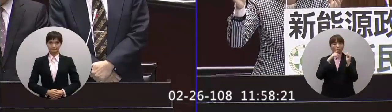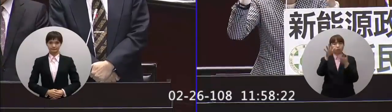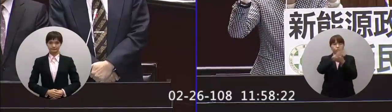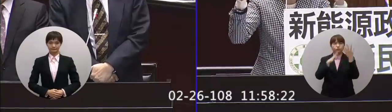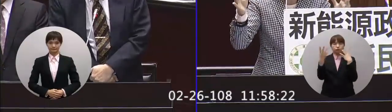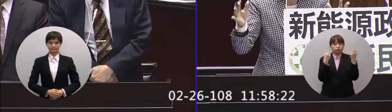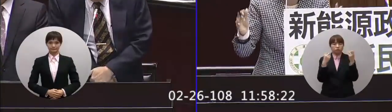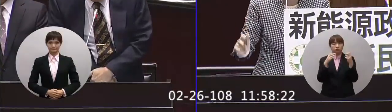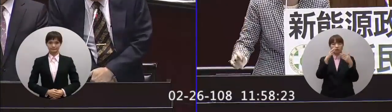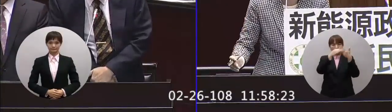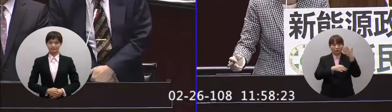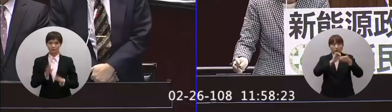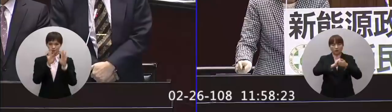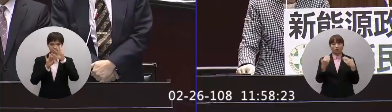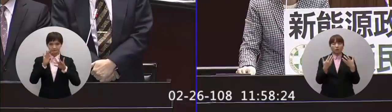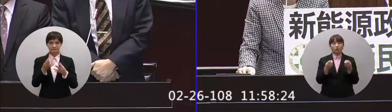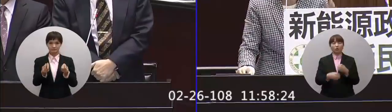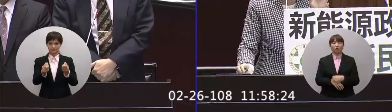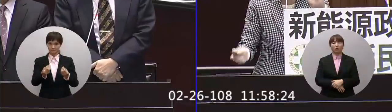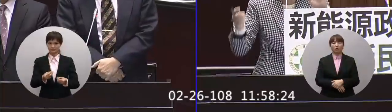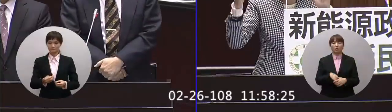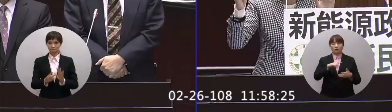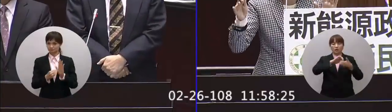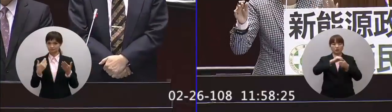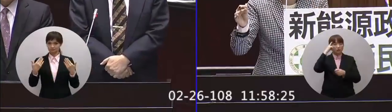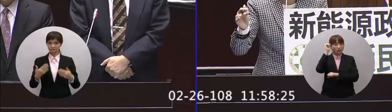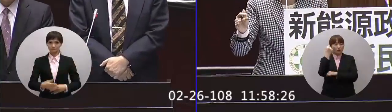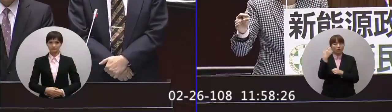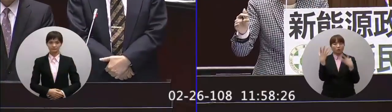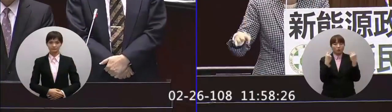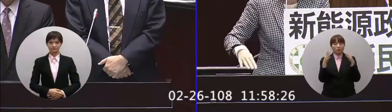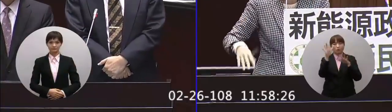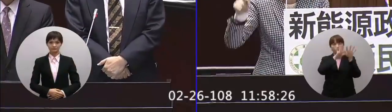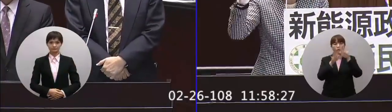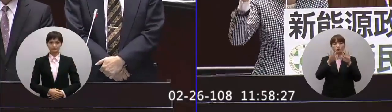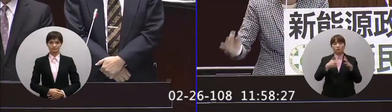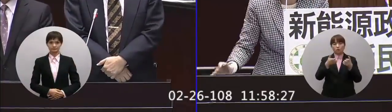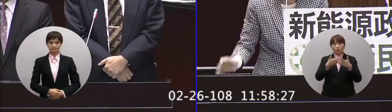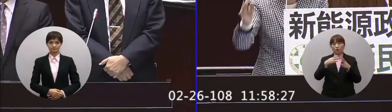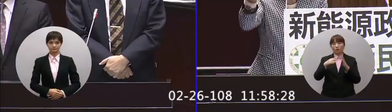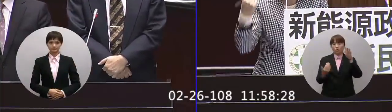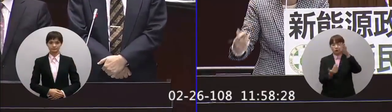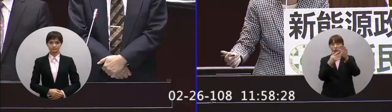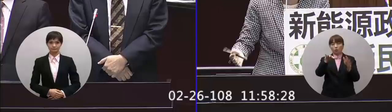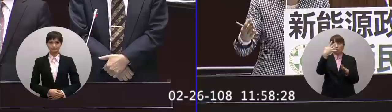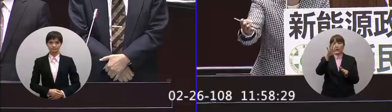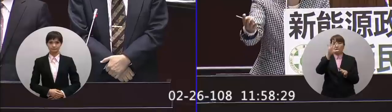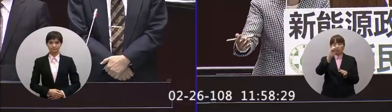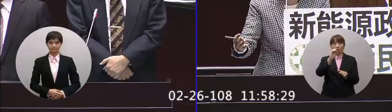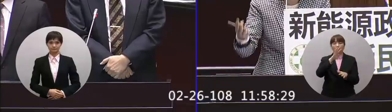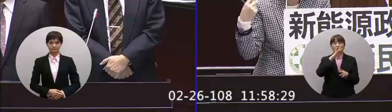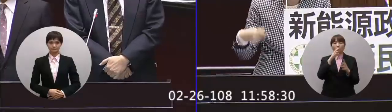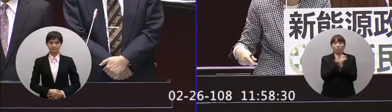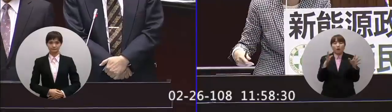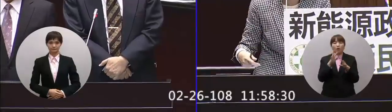的，你没有办法定义很清楚。 没有模糊了。 如果说那个定义是模糊的，你知道现在最重是要罚500万，去一趟大陆回来不小